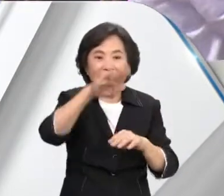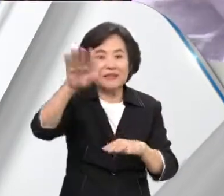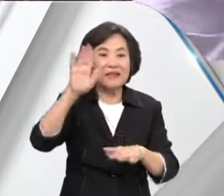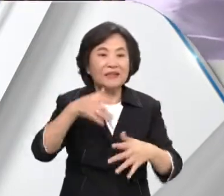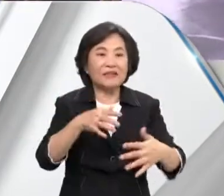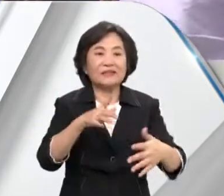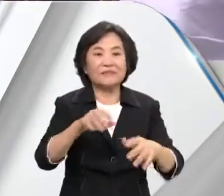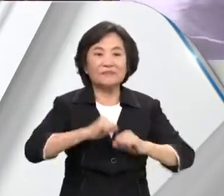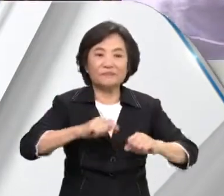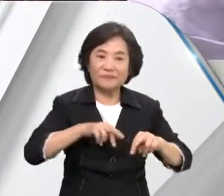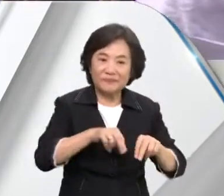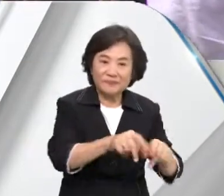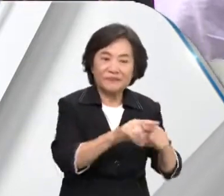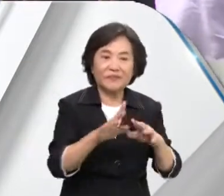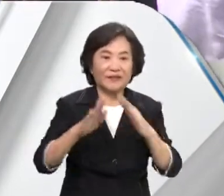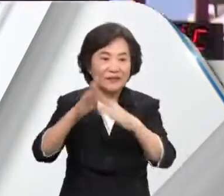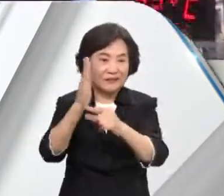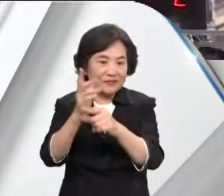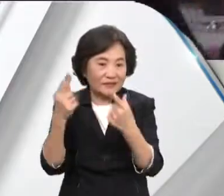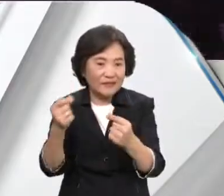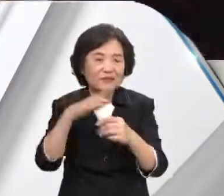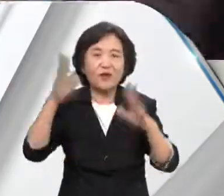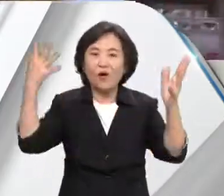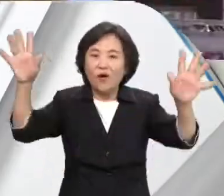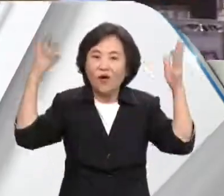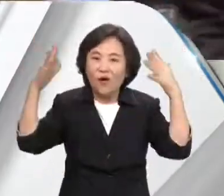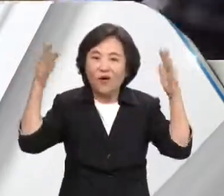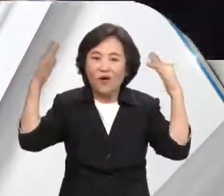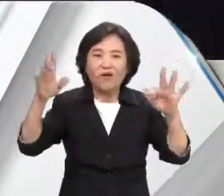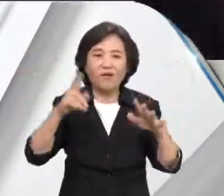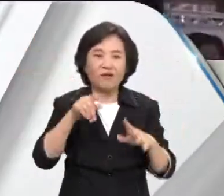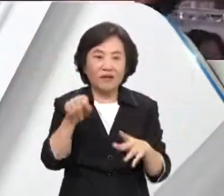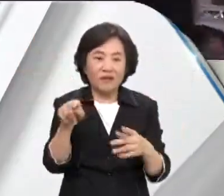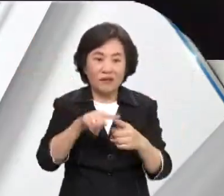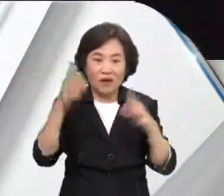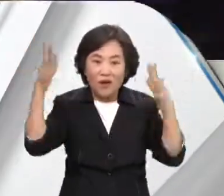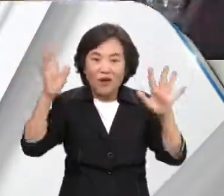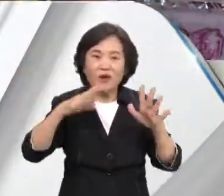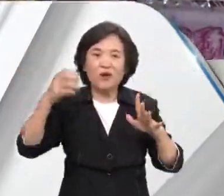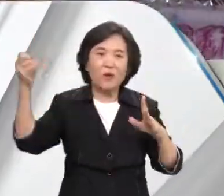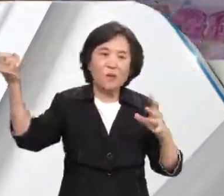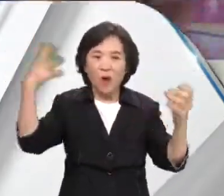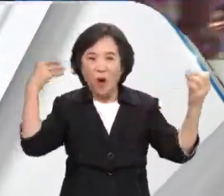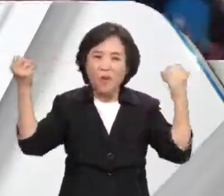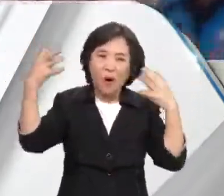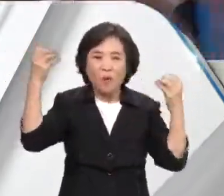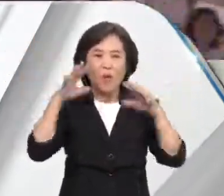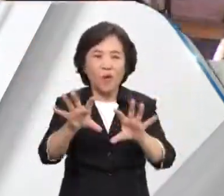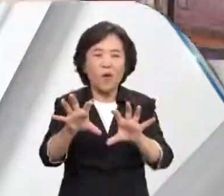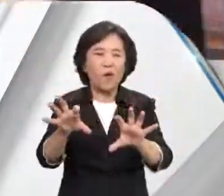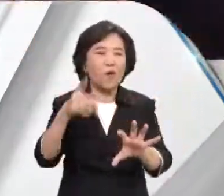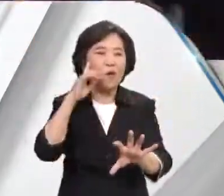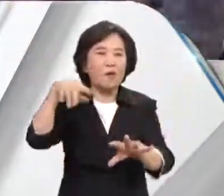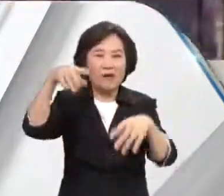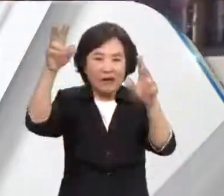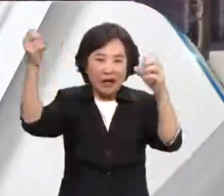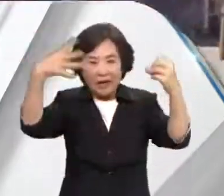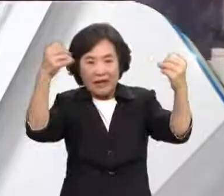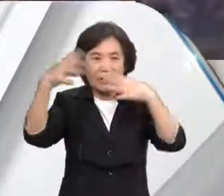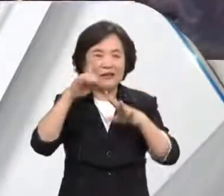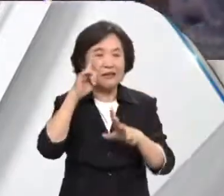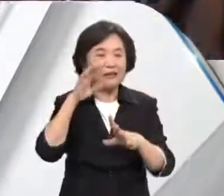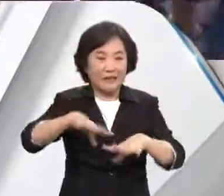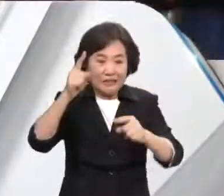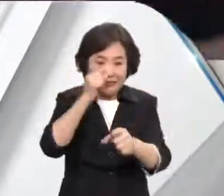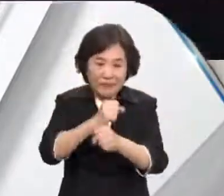另外一场做地市中心来举办有氧派对。现在有氧派对是叫他成功，地庙里也是提拜来拍。讲说年